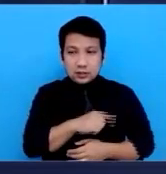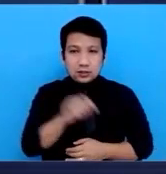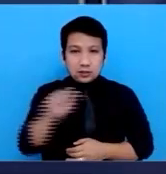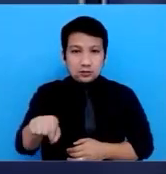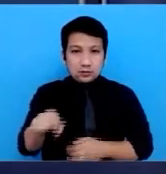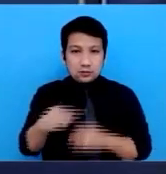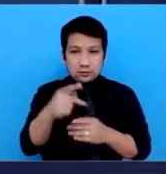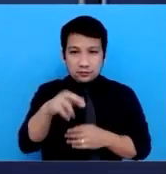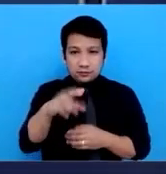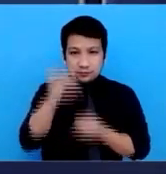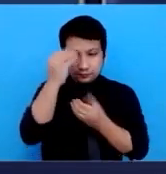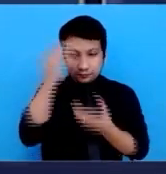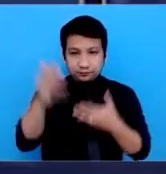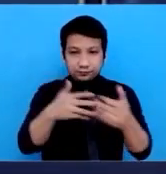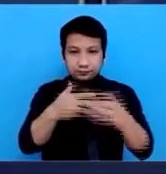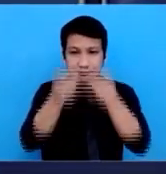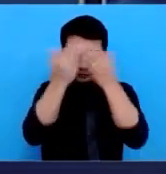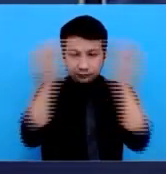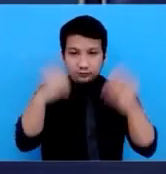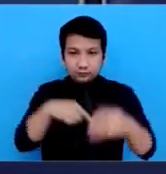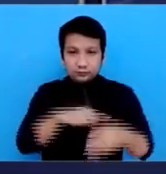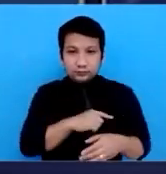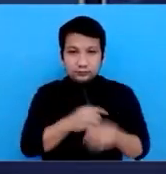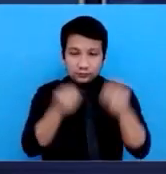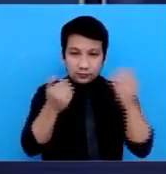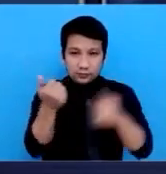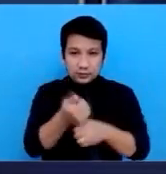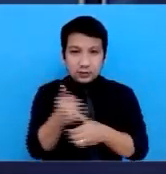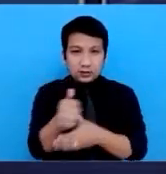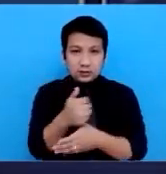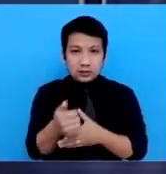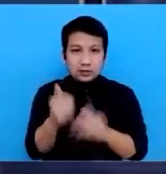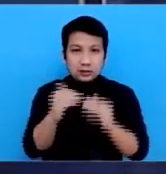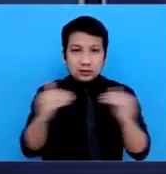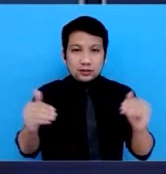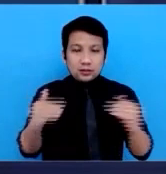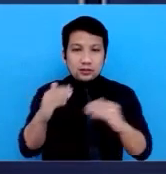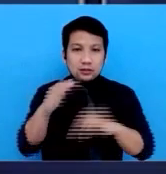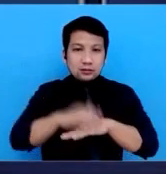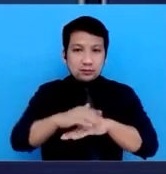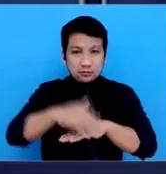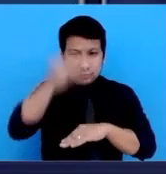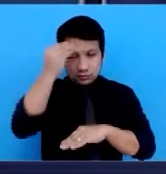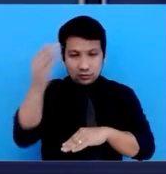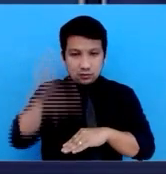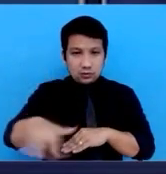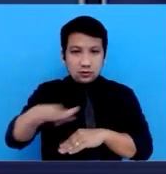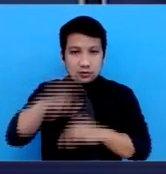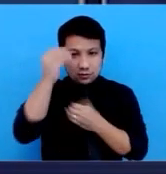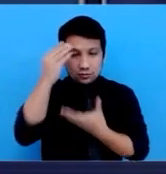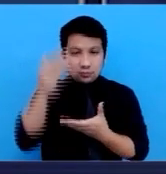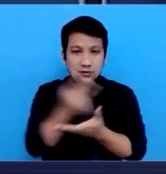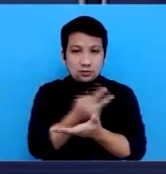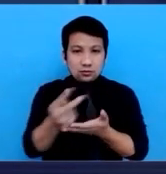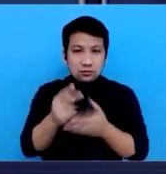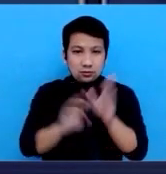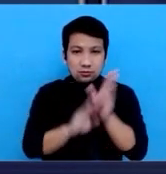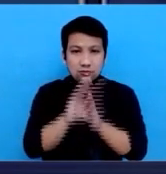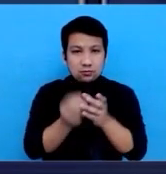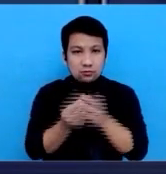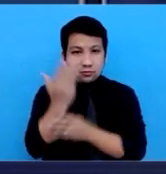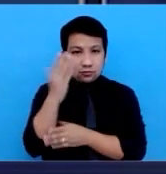growth rate o pagtaas ng COVID cases sa loob ng 2 linggo, average daily attack rate o kaso kada araw, at ang total